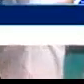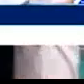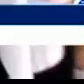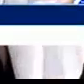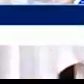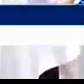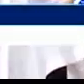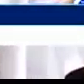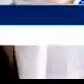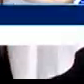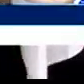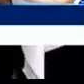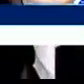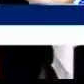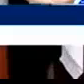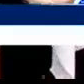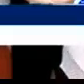pieptul. Bravo, corect.